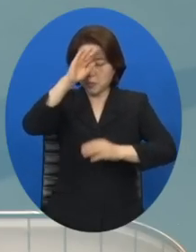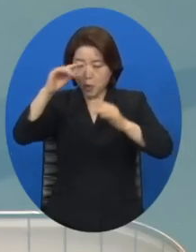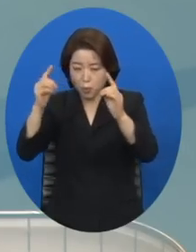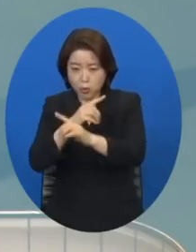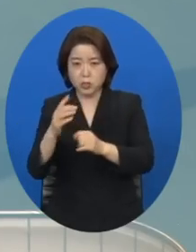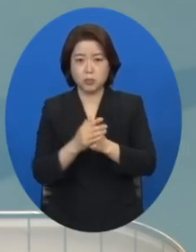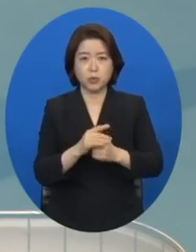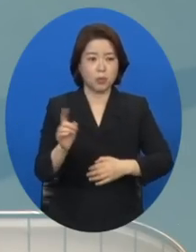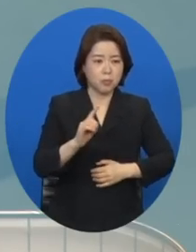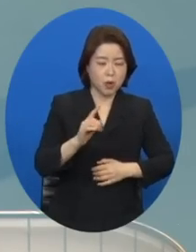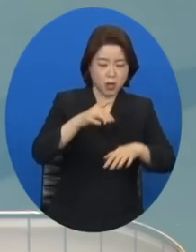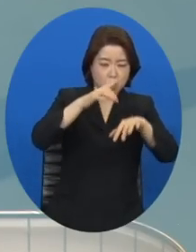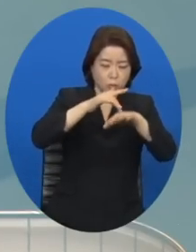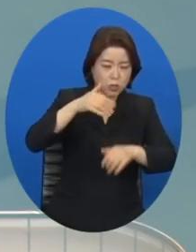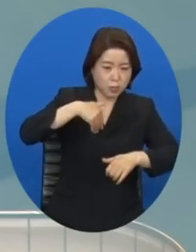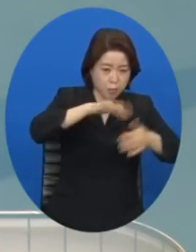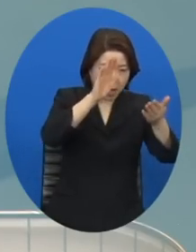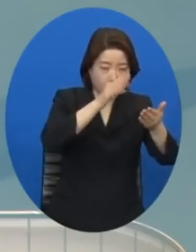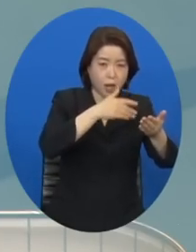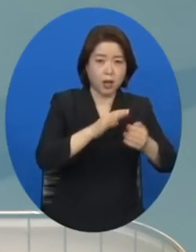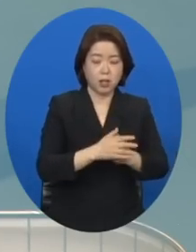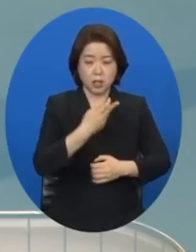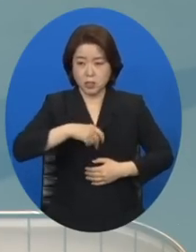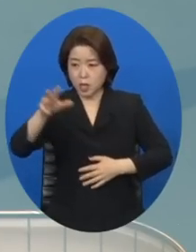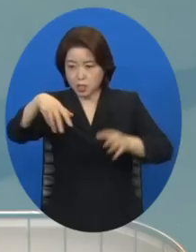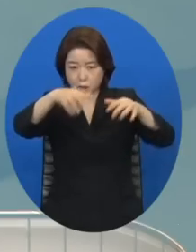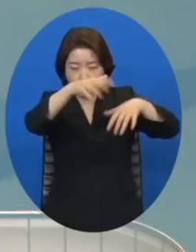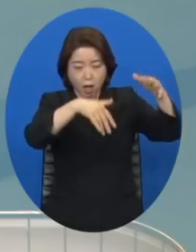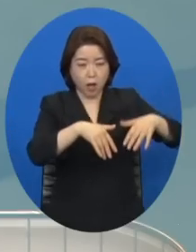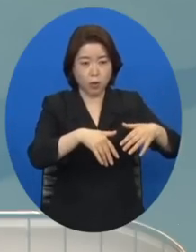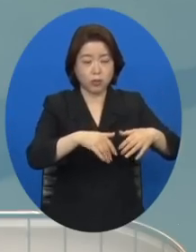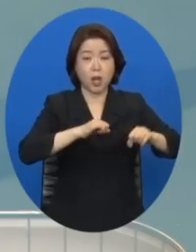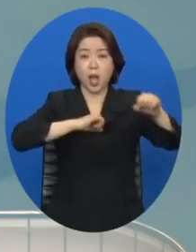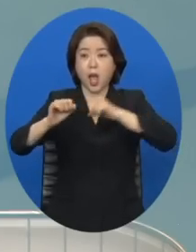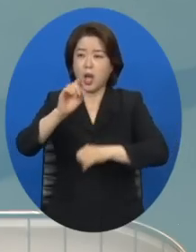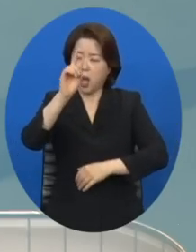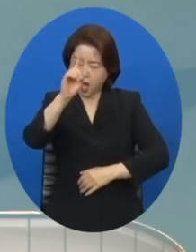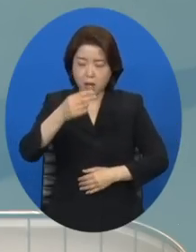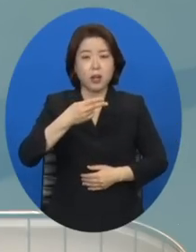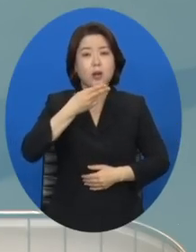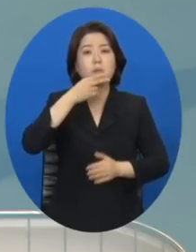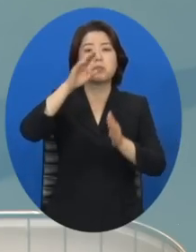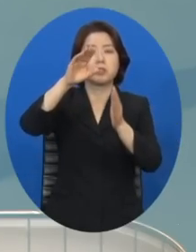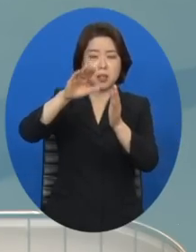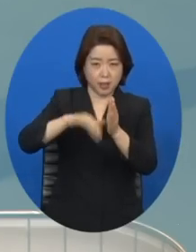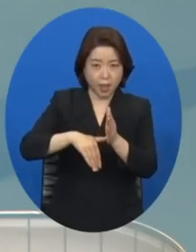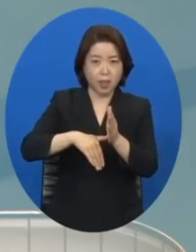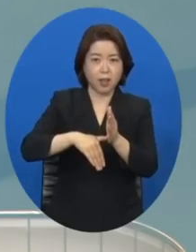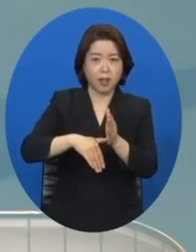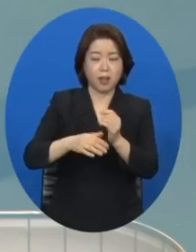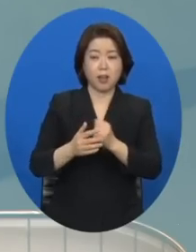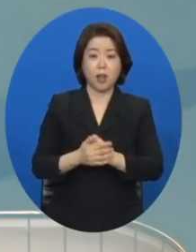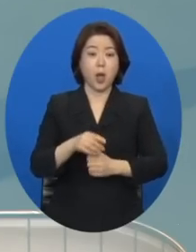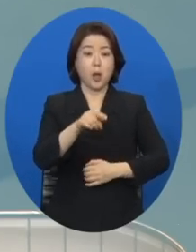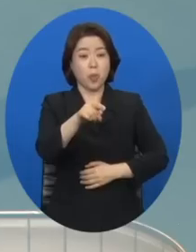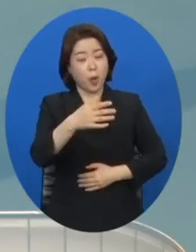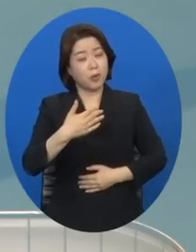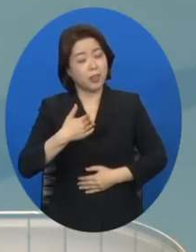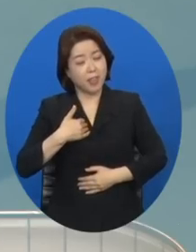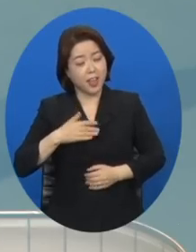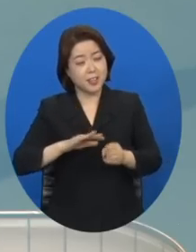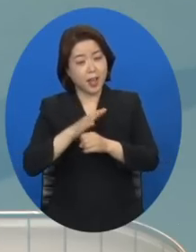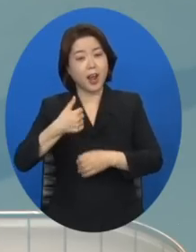고침도 기술 쫓아내는 것도 제자 삽시도 아무것도 아직 하지도 않았을 그때에 나는 너는 내 사랑하는